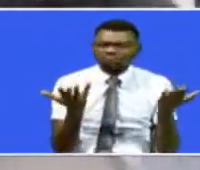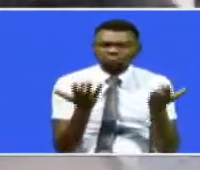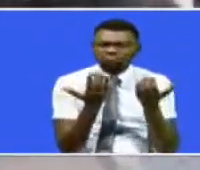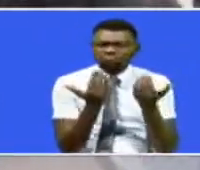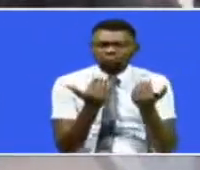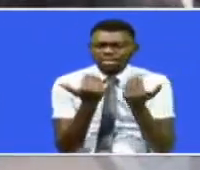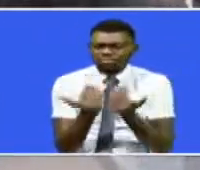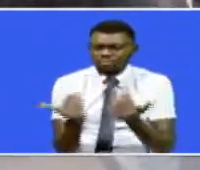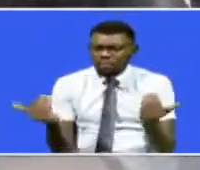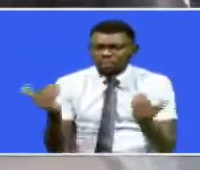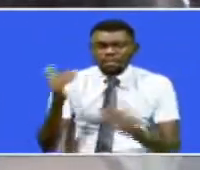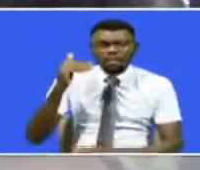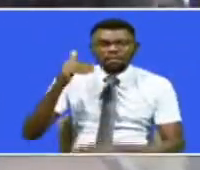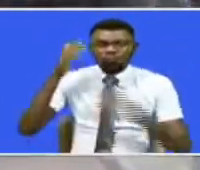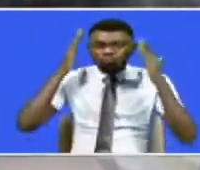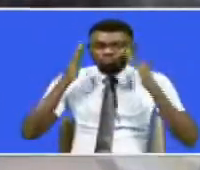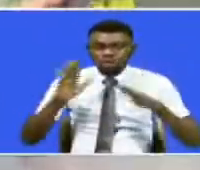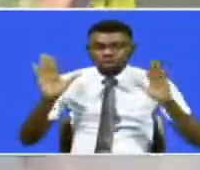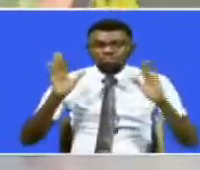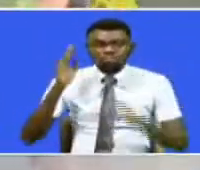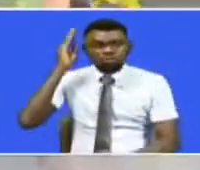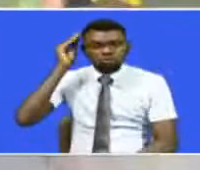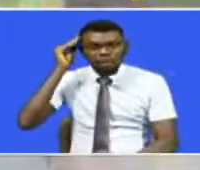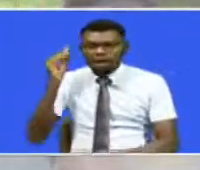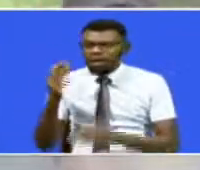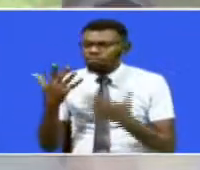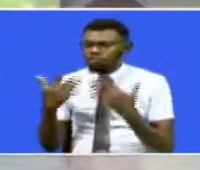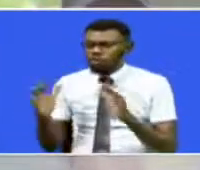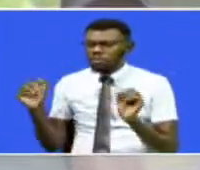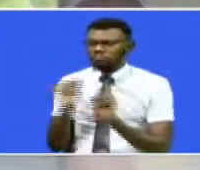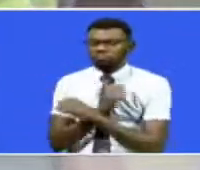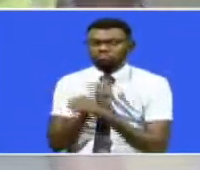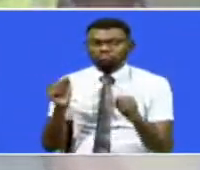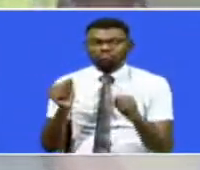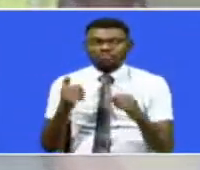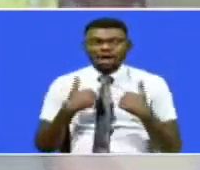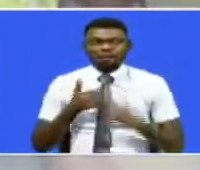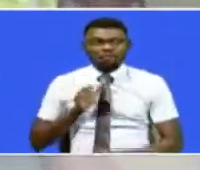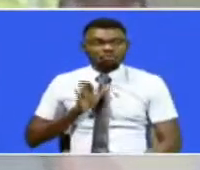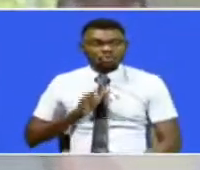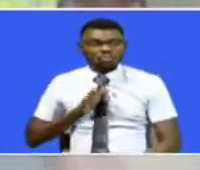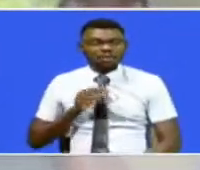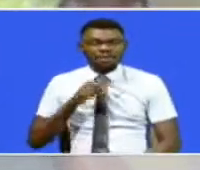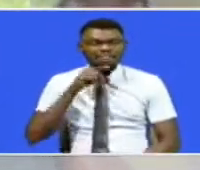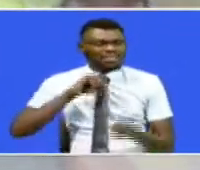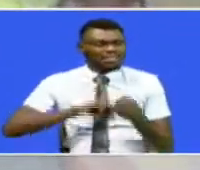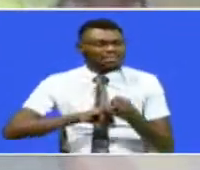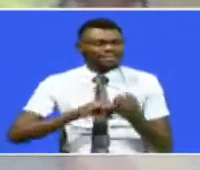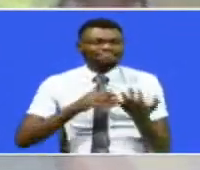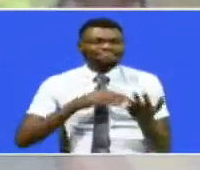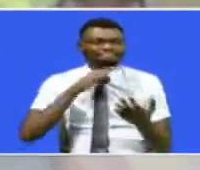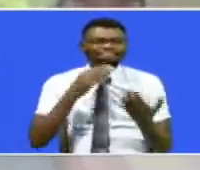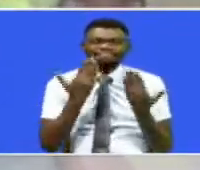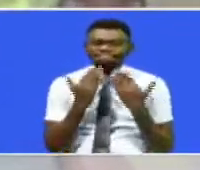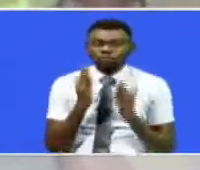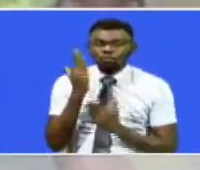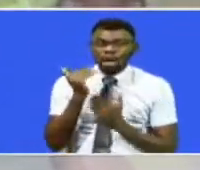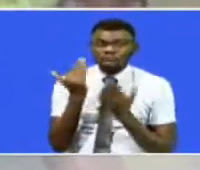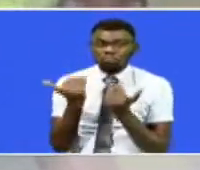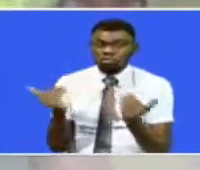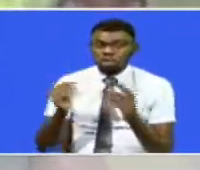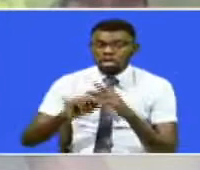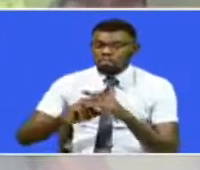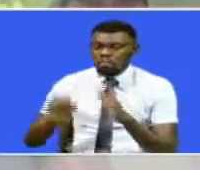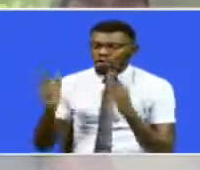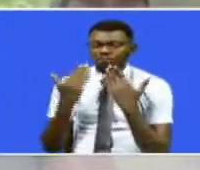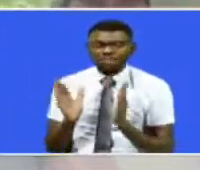Msomali Muislamu atapotea. Tuko na wamama widows kwa sababu ya kupotea kwa watoto wao, kwa